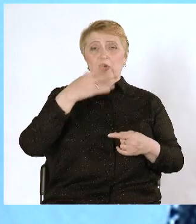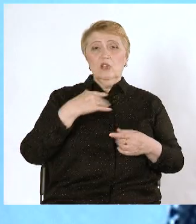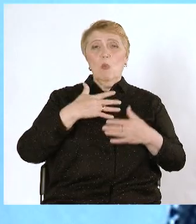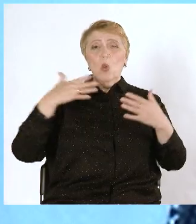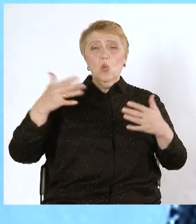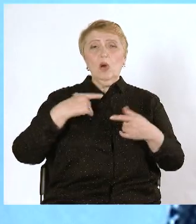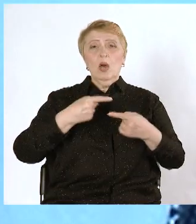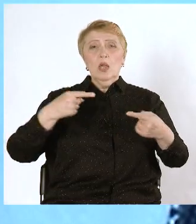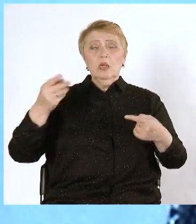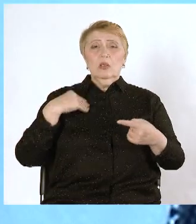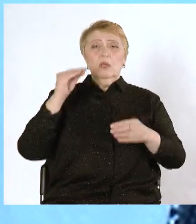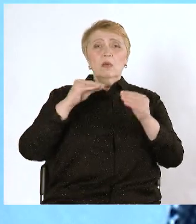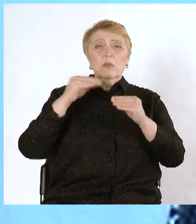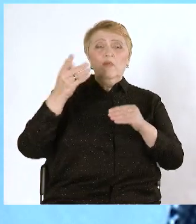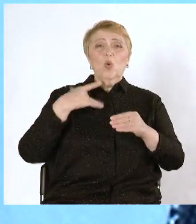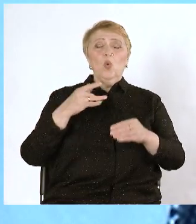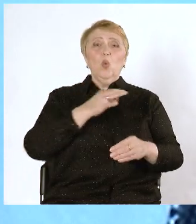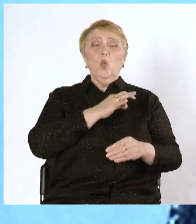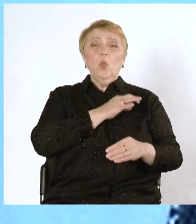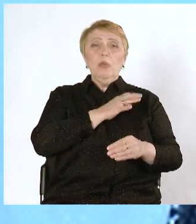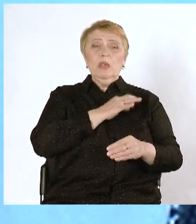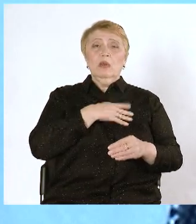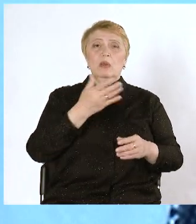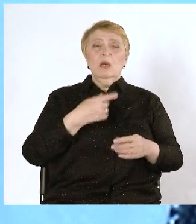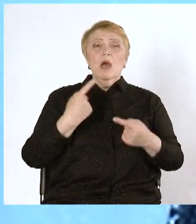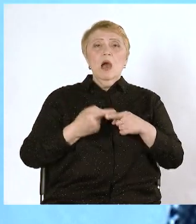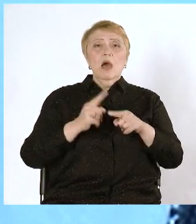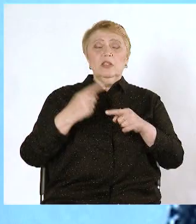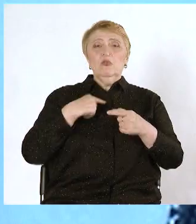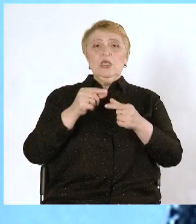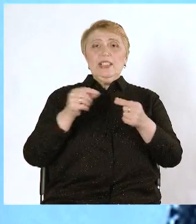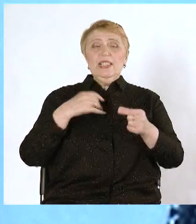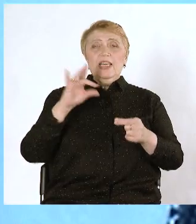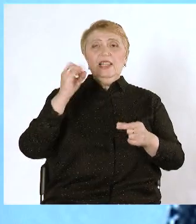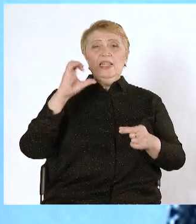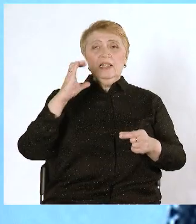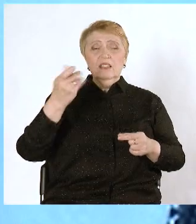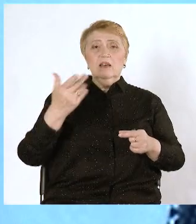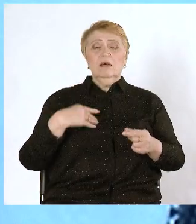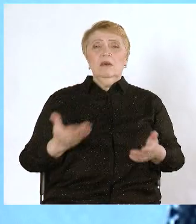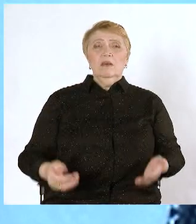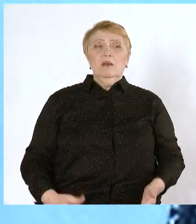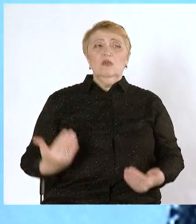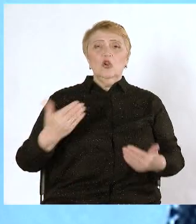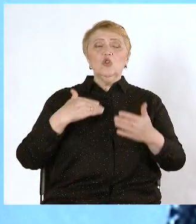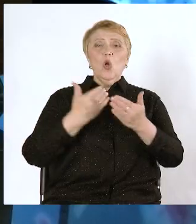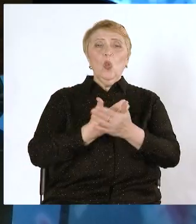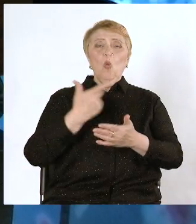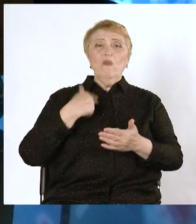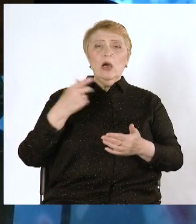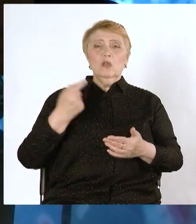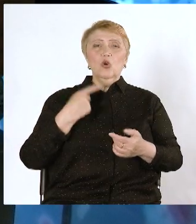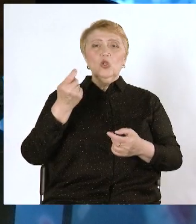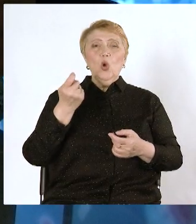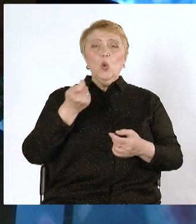много всяких всякой разной крупы и это и длинный рис и такой полба вот новая группа которая сейчас